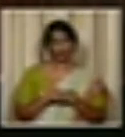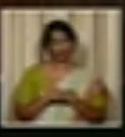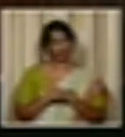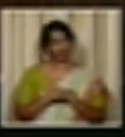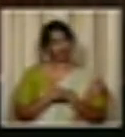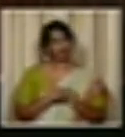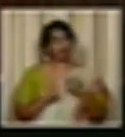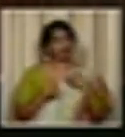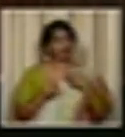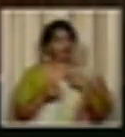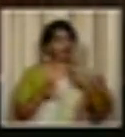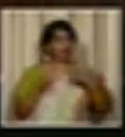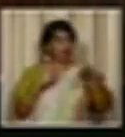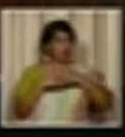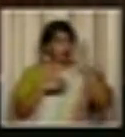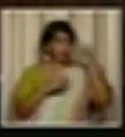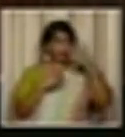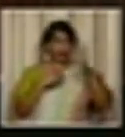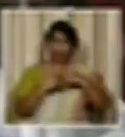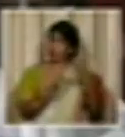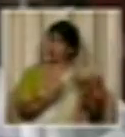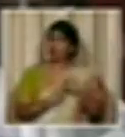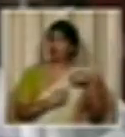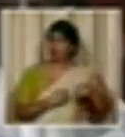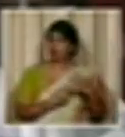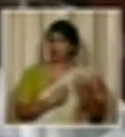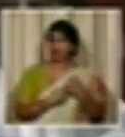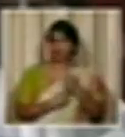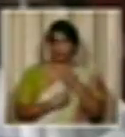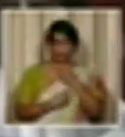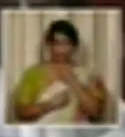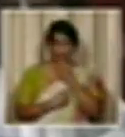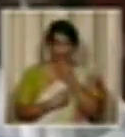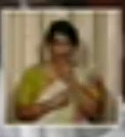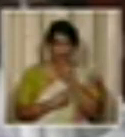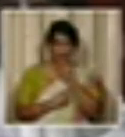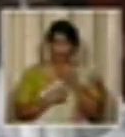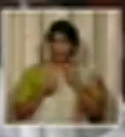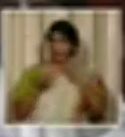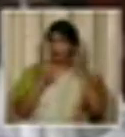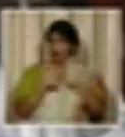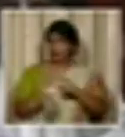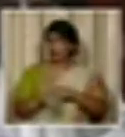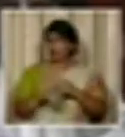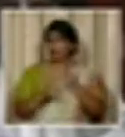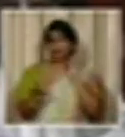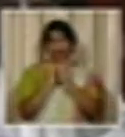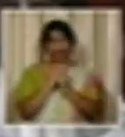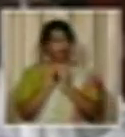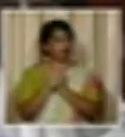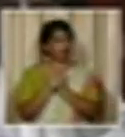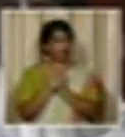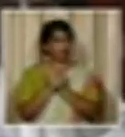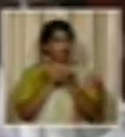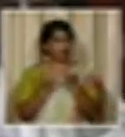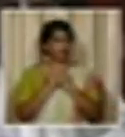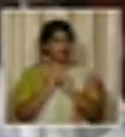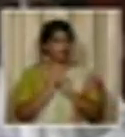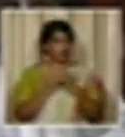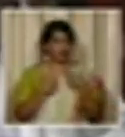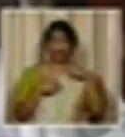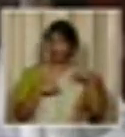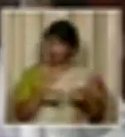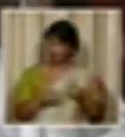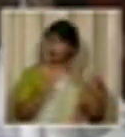We want the amendments today. We don't want the amendments last moment because like the online bill, amendments that were not supported